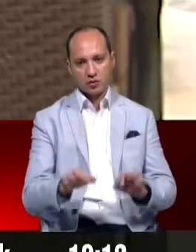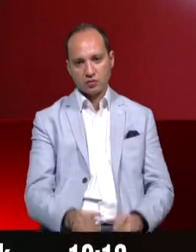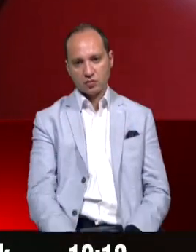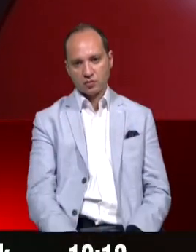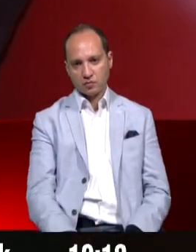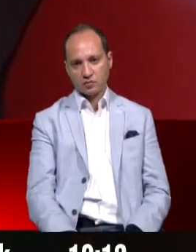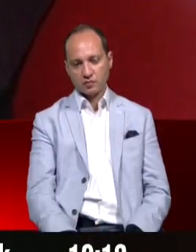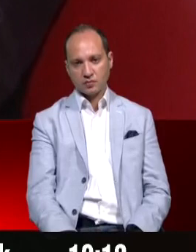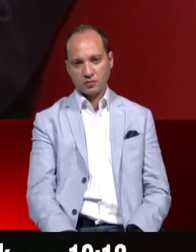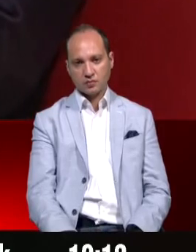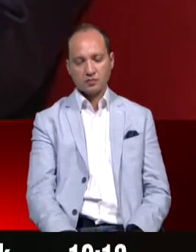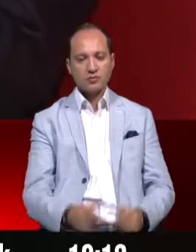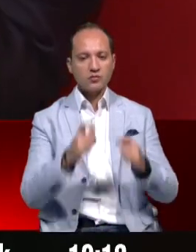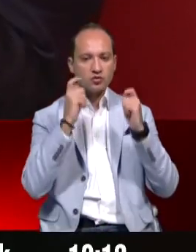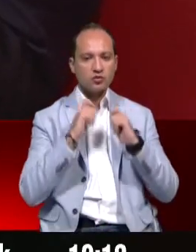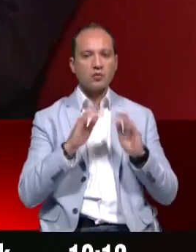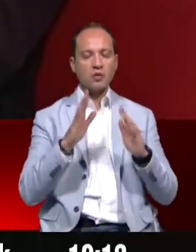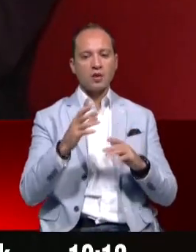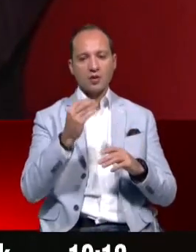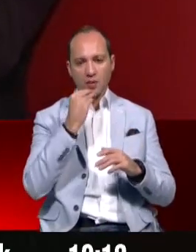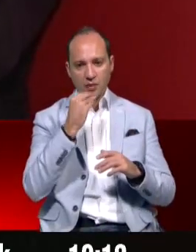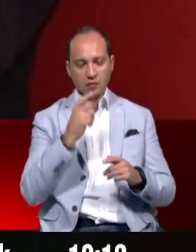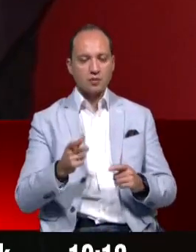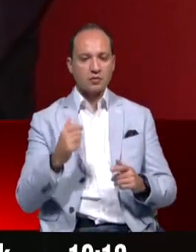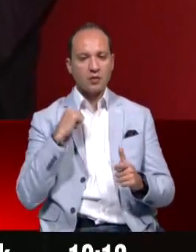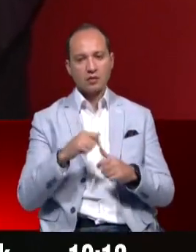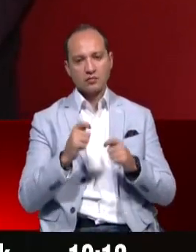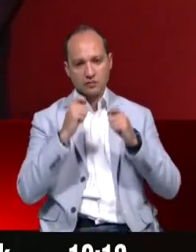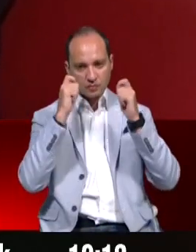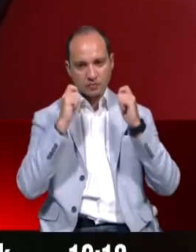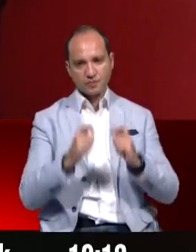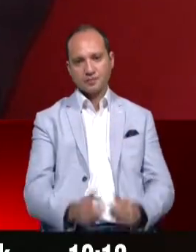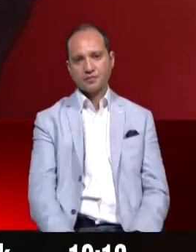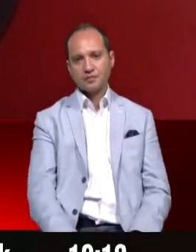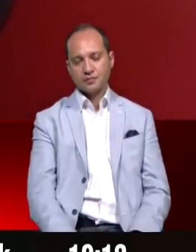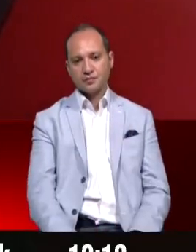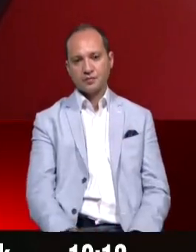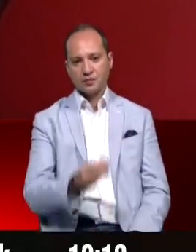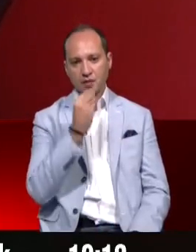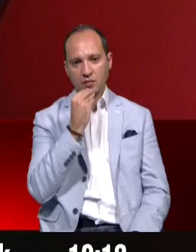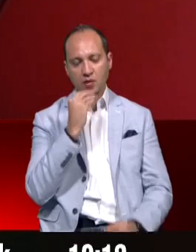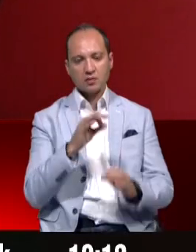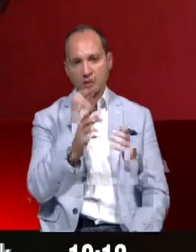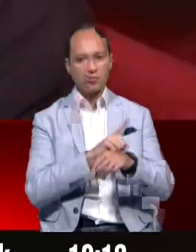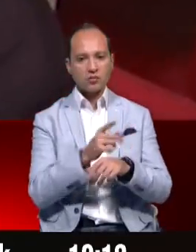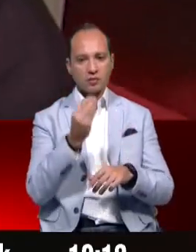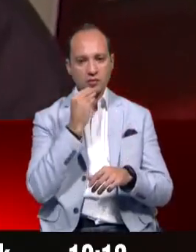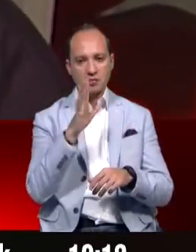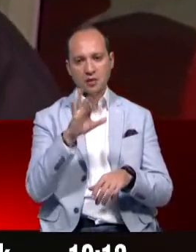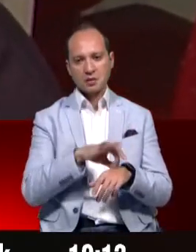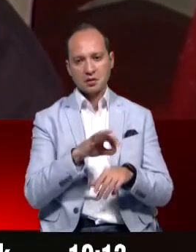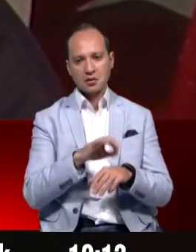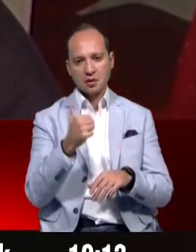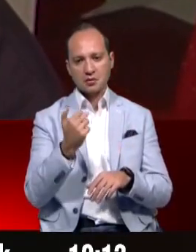oluyor. Çıkarmadım hep, böyle yaptım. Yemeğimi yedim, tekrar gittikten sonra kapattım. Yemeği ne kadar sürede yediniz? 5